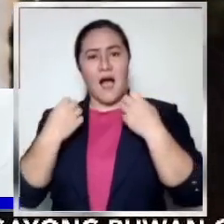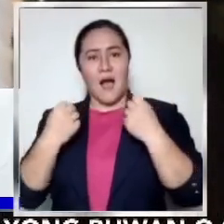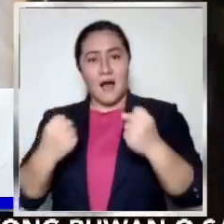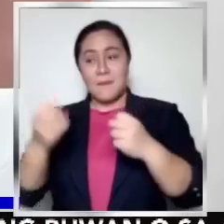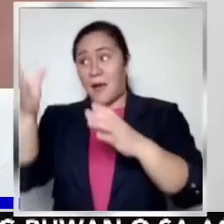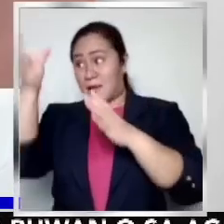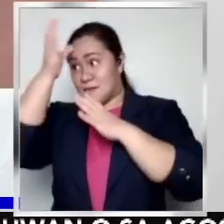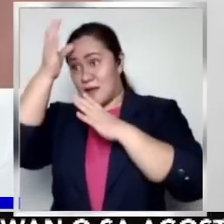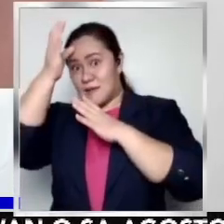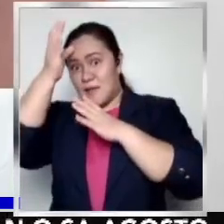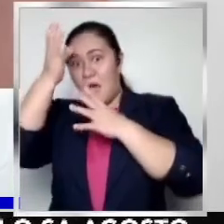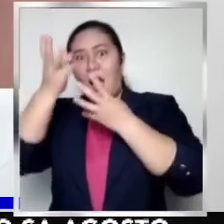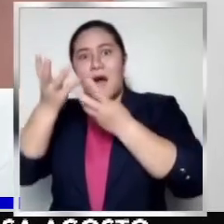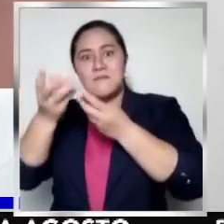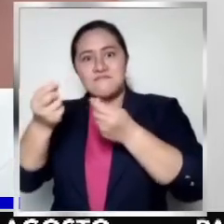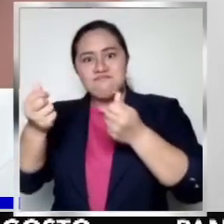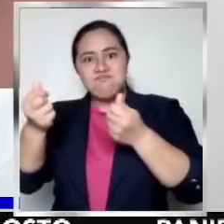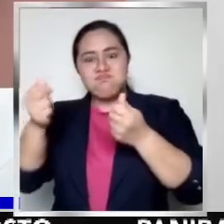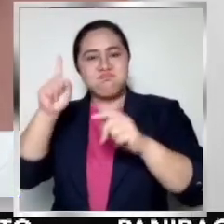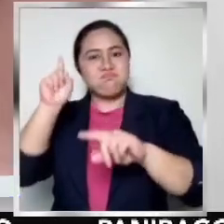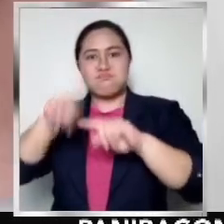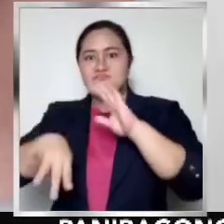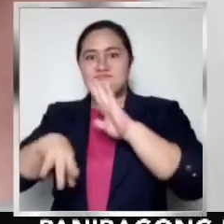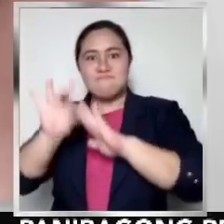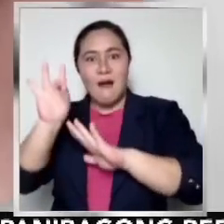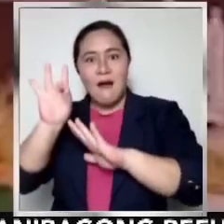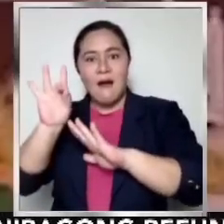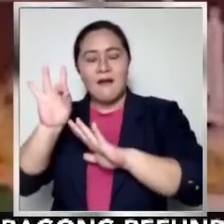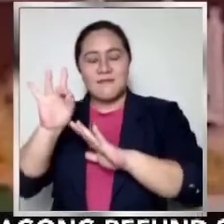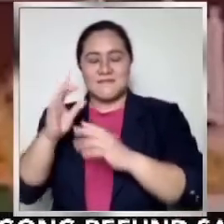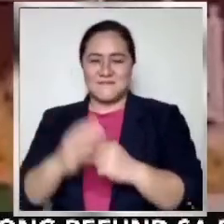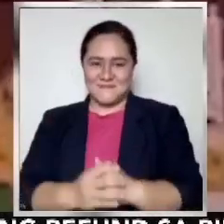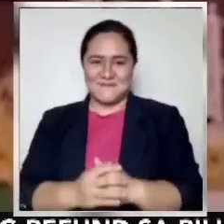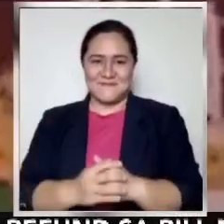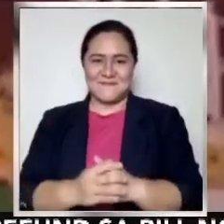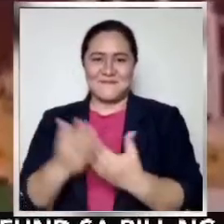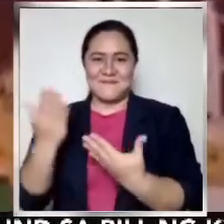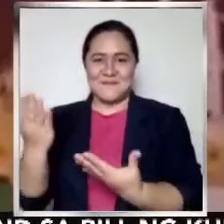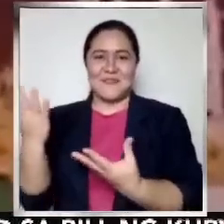katawan. Mark Salazar, nakatutok, 24 Oras.